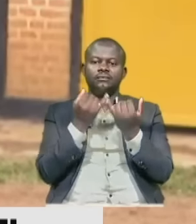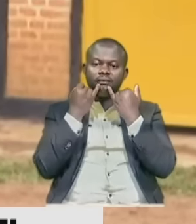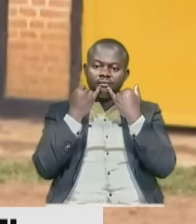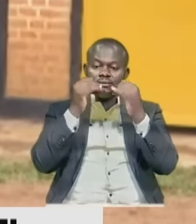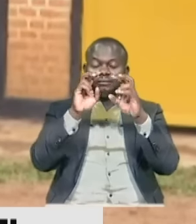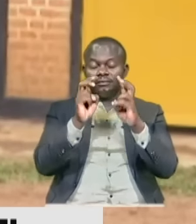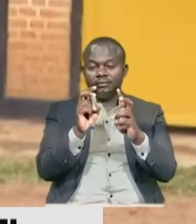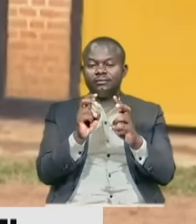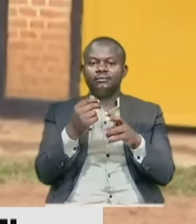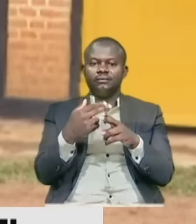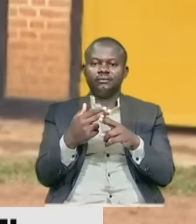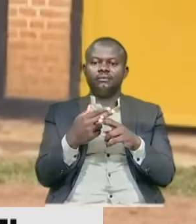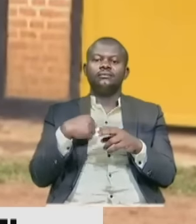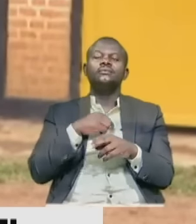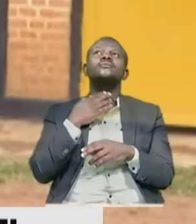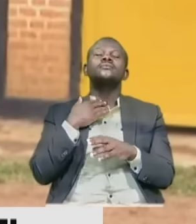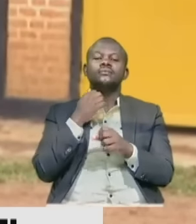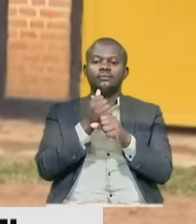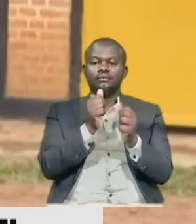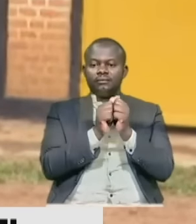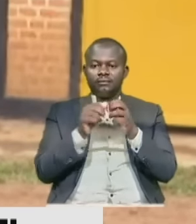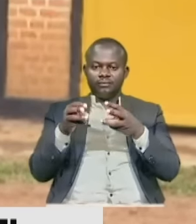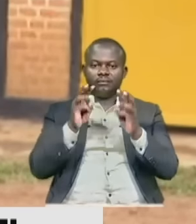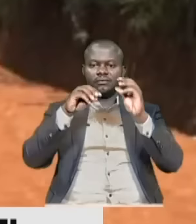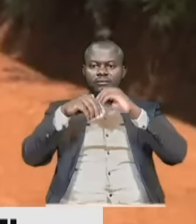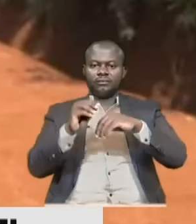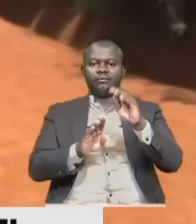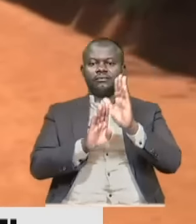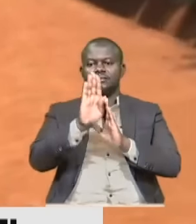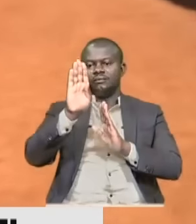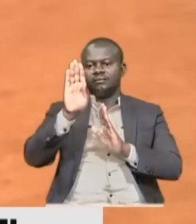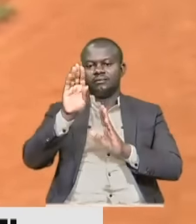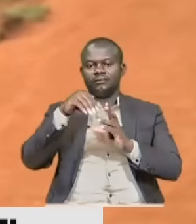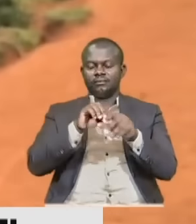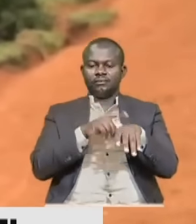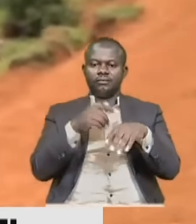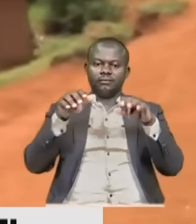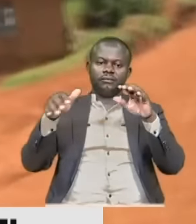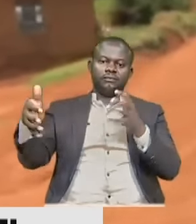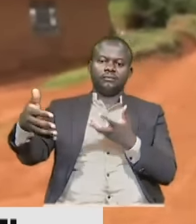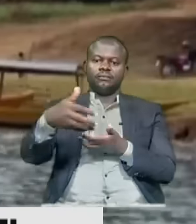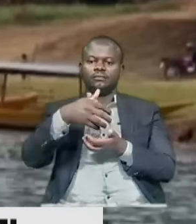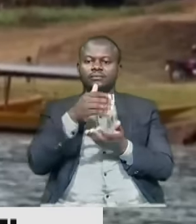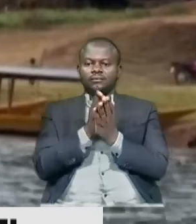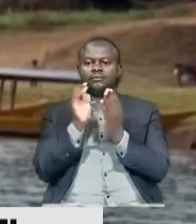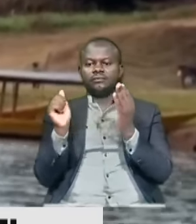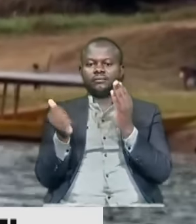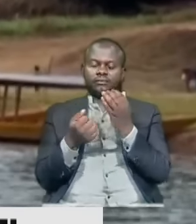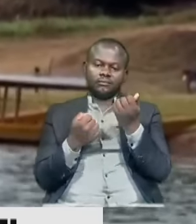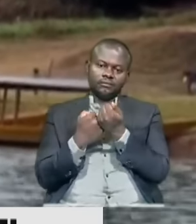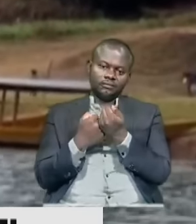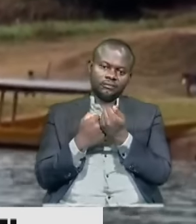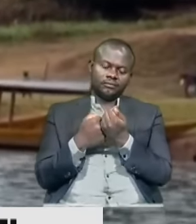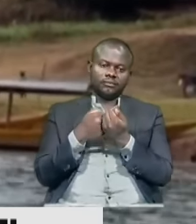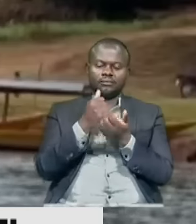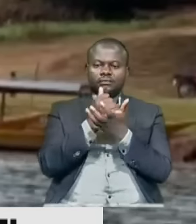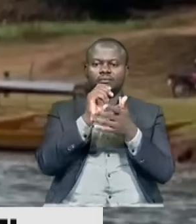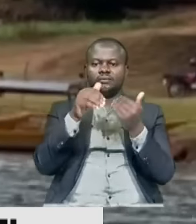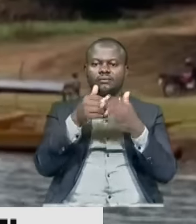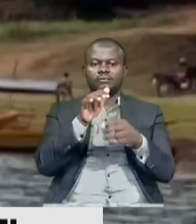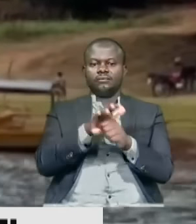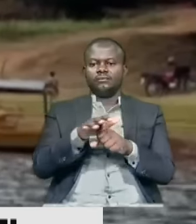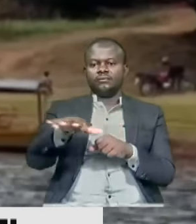muhishiwe, turifuza gukorana ku buryo umusaruro tuteza imbere. Mu gihe uyu musaruro w'imyumbati waba wiyongereye wakunganira uburobyi butunze benshi batuye kuri